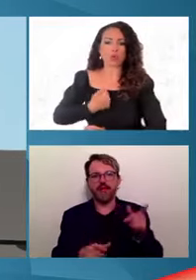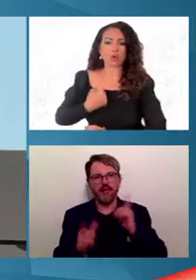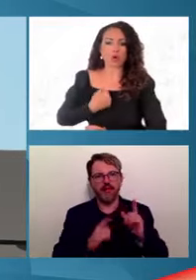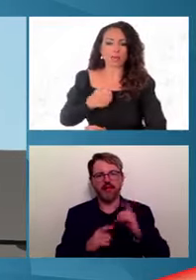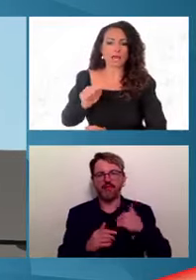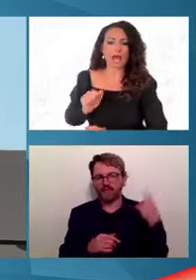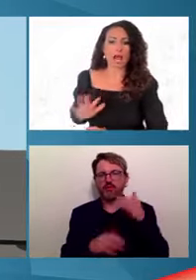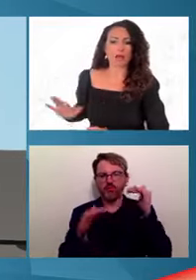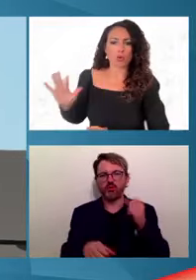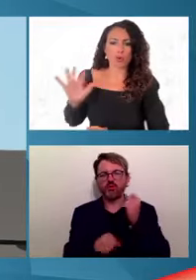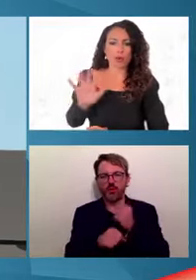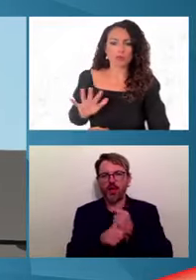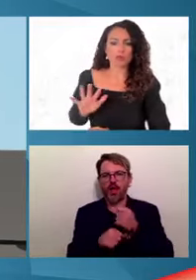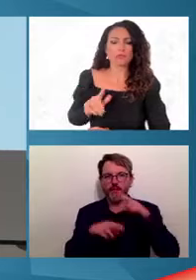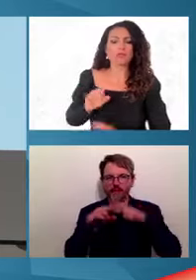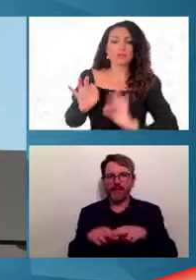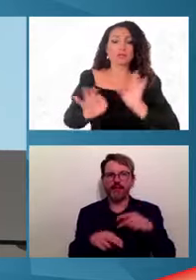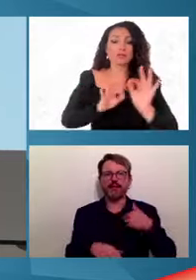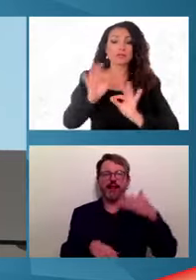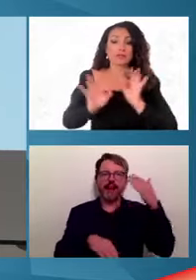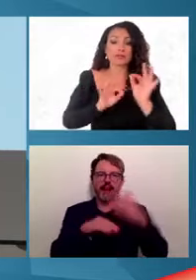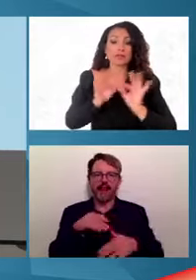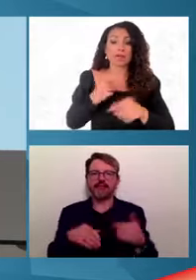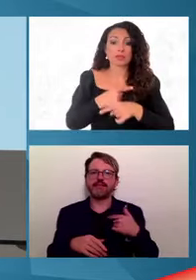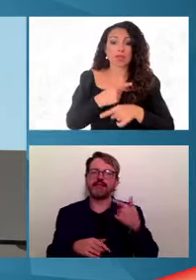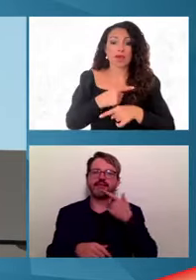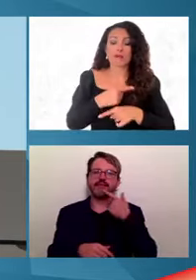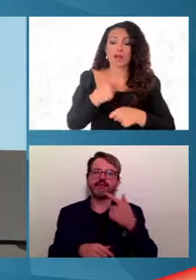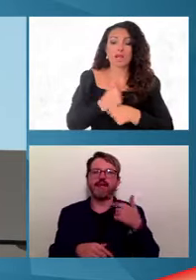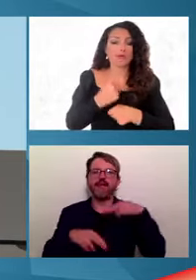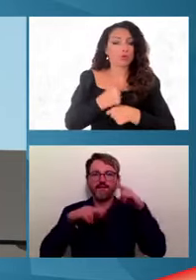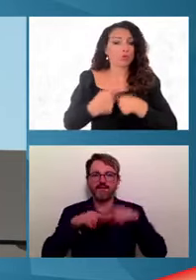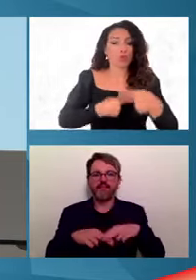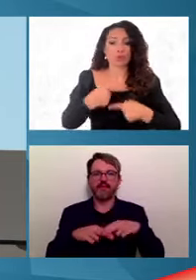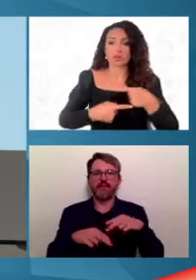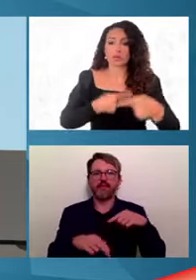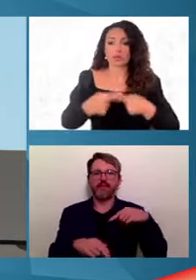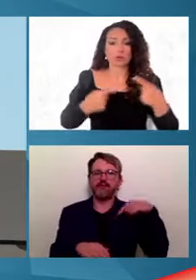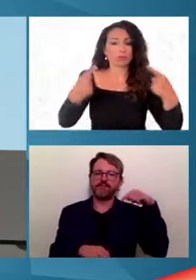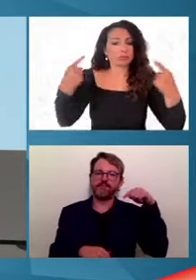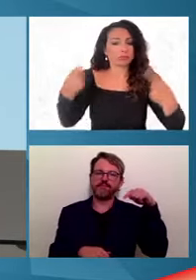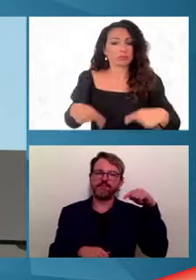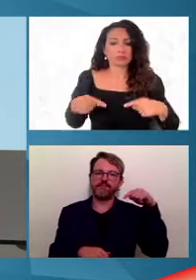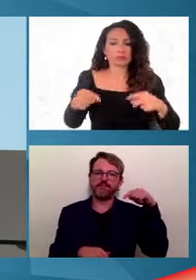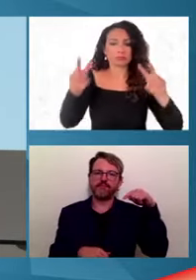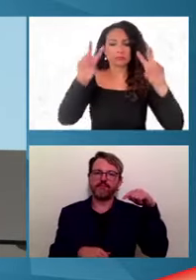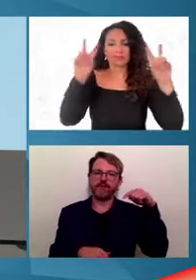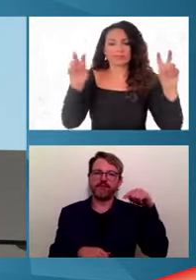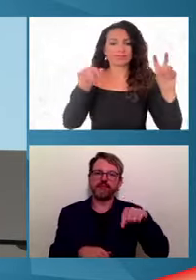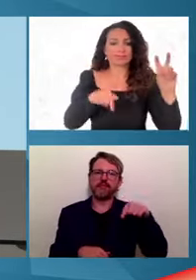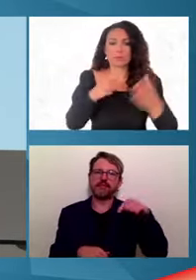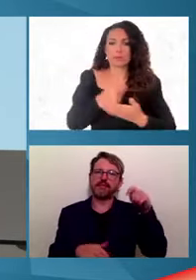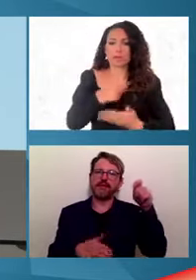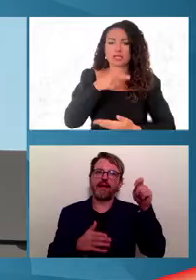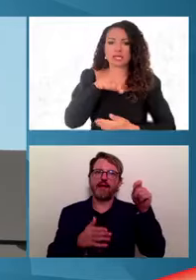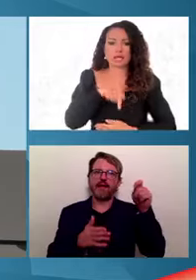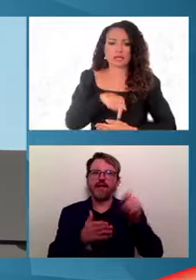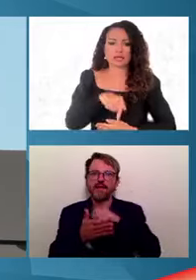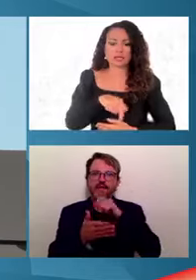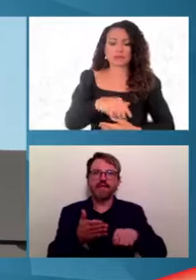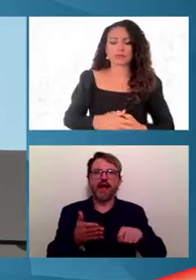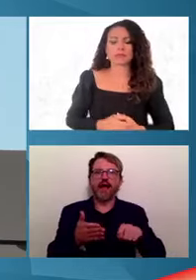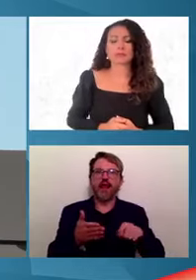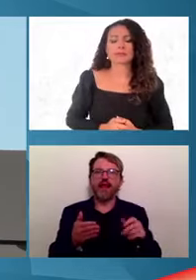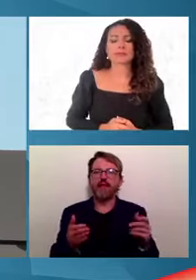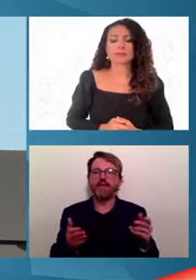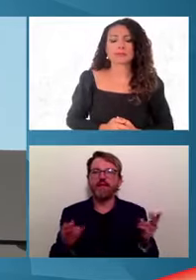erste Botschaft. Und die letzte ist, wenn es dann jetzt dieses Werben um die Wählerstimmen geht, so ist es in der Demokratie,